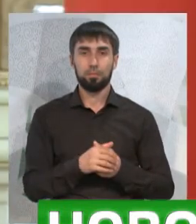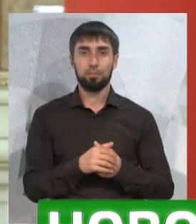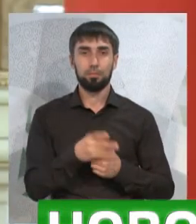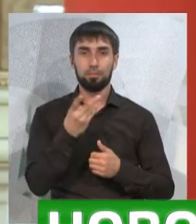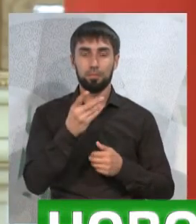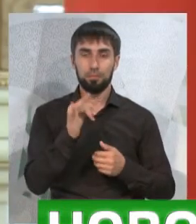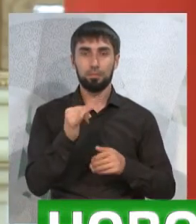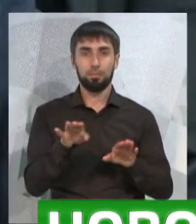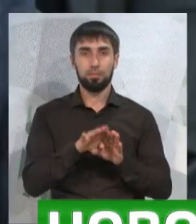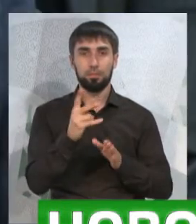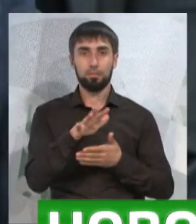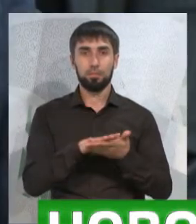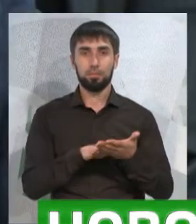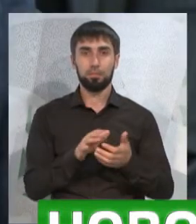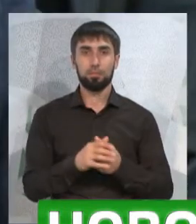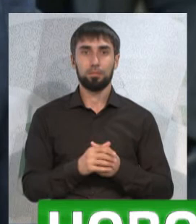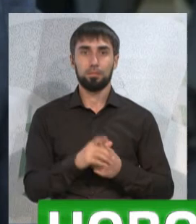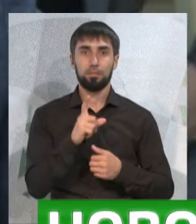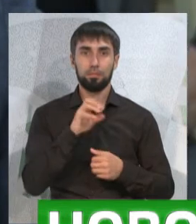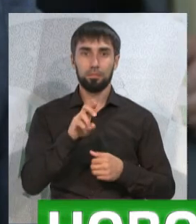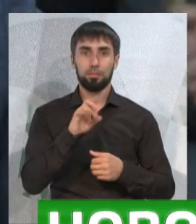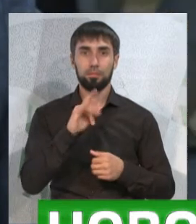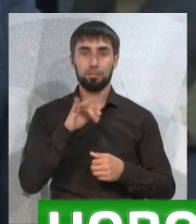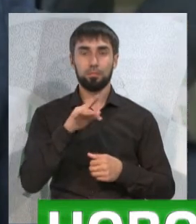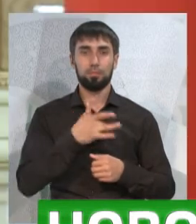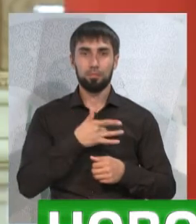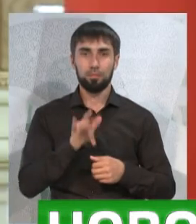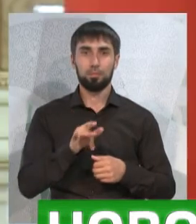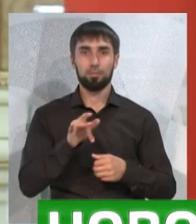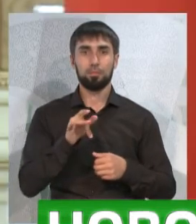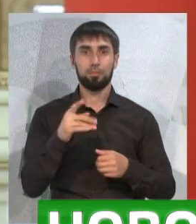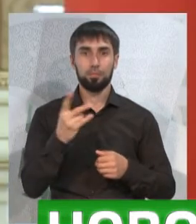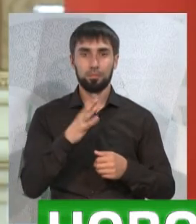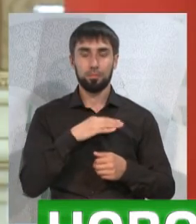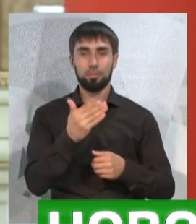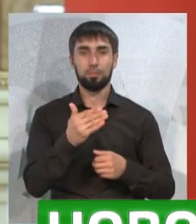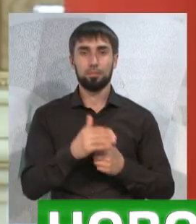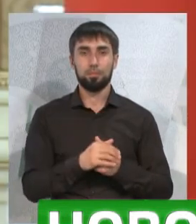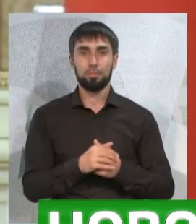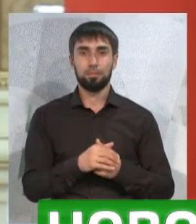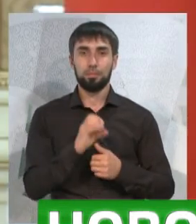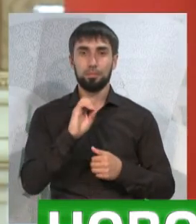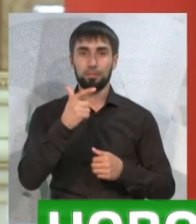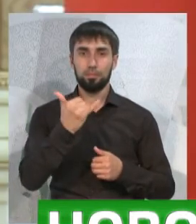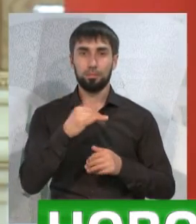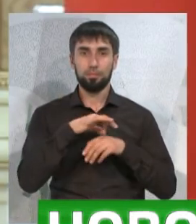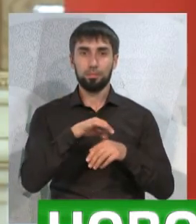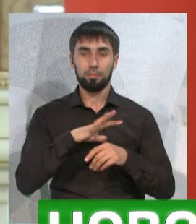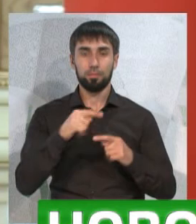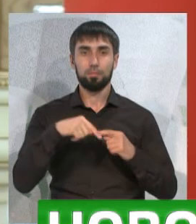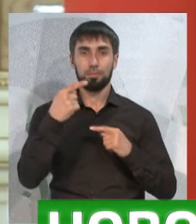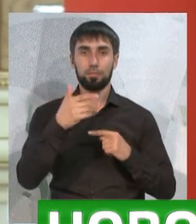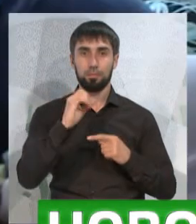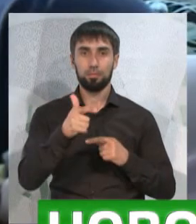это продолжать, Исет Ибрагимовна. Надо твердо, жестко к этому И сегодня ЕГЭ прошел, в следующем ЕГЭ готовьте